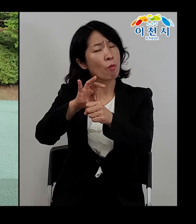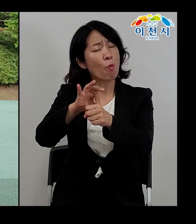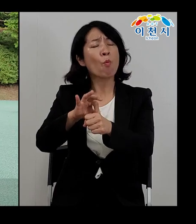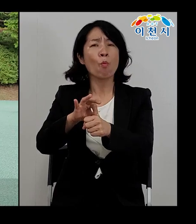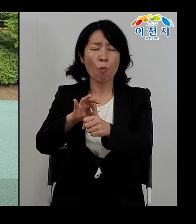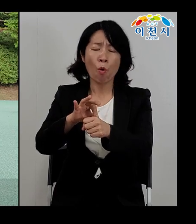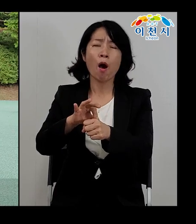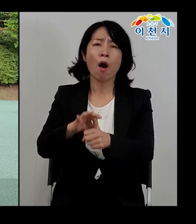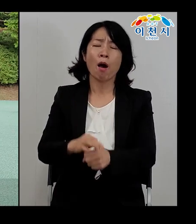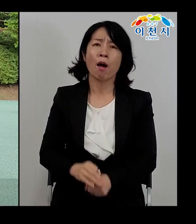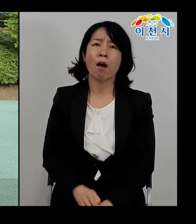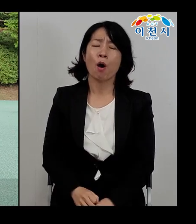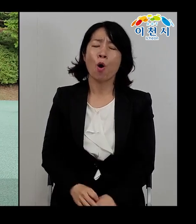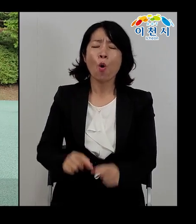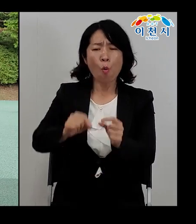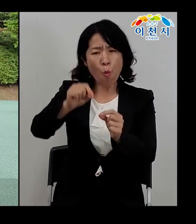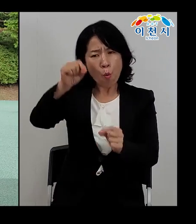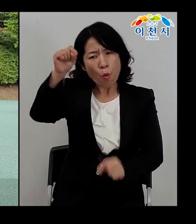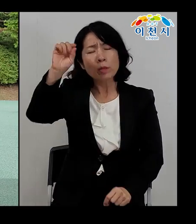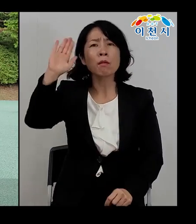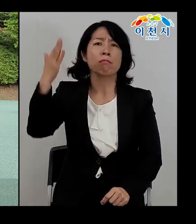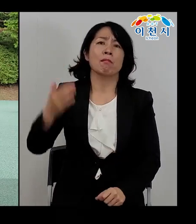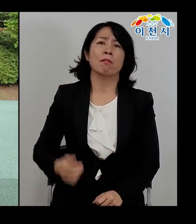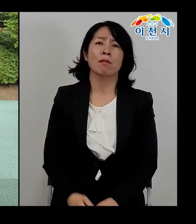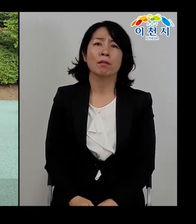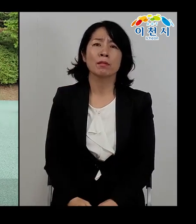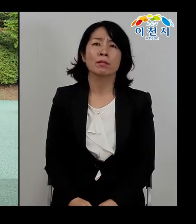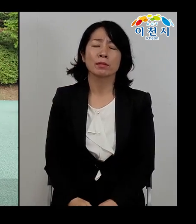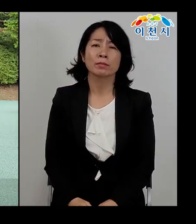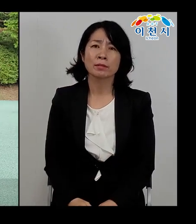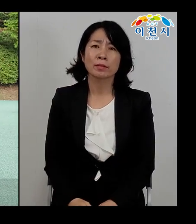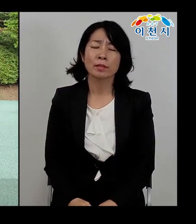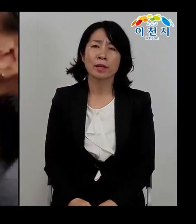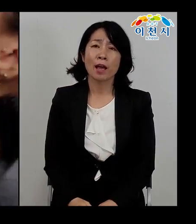10년? 와, 오래 계셨네.